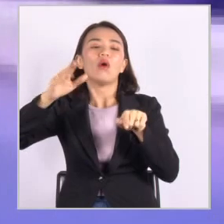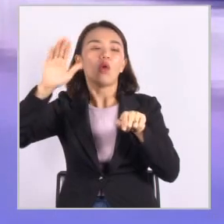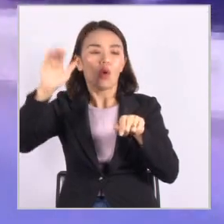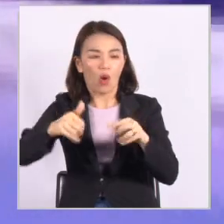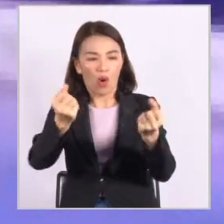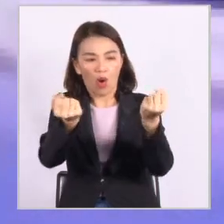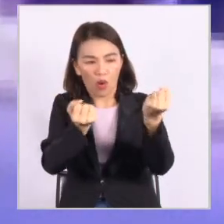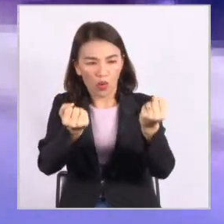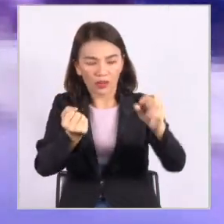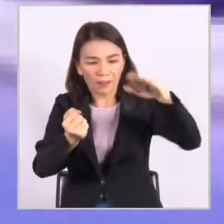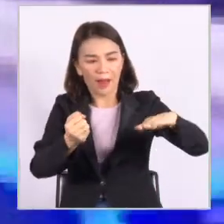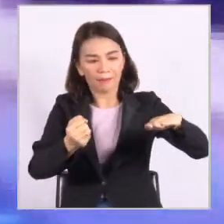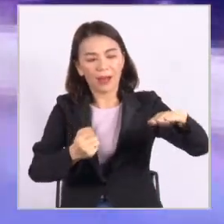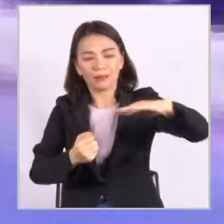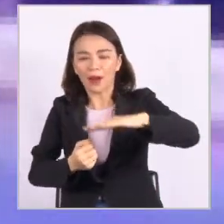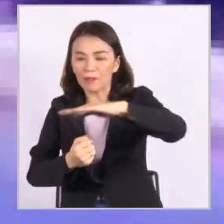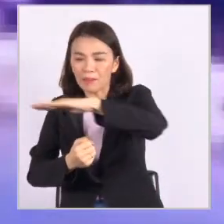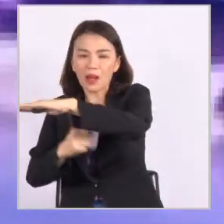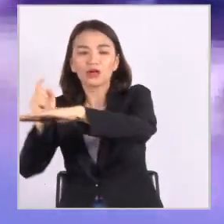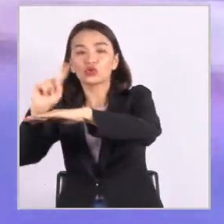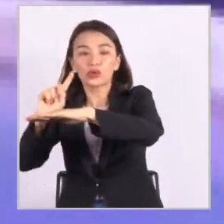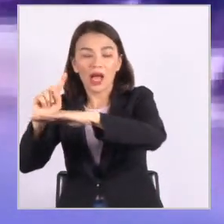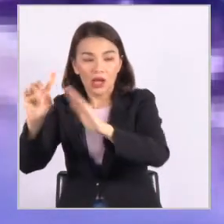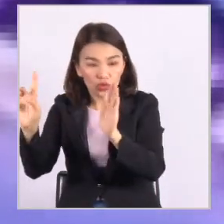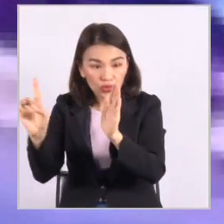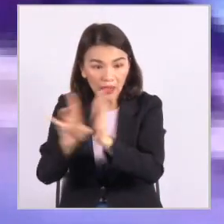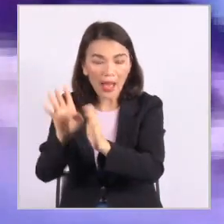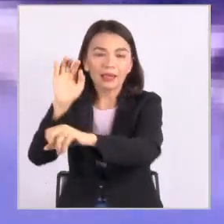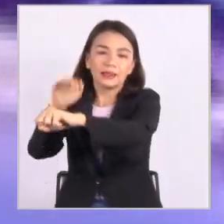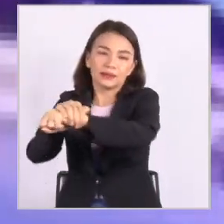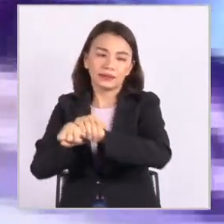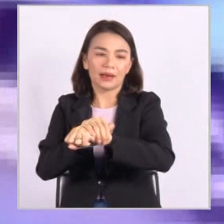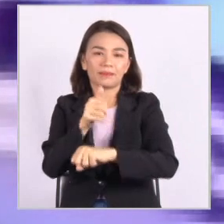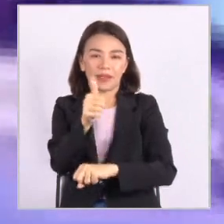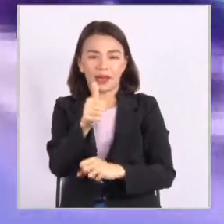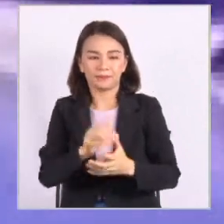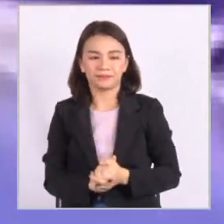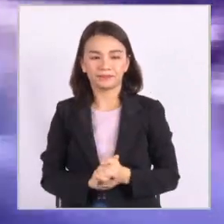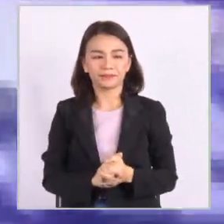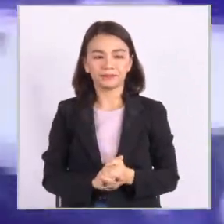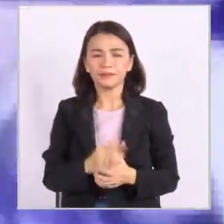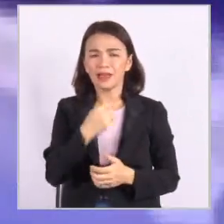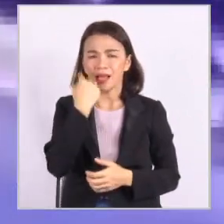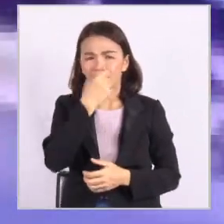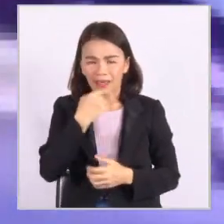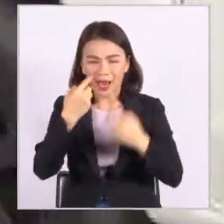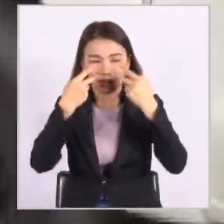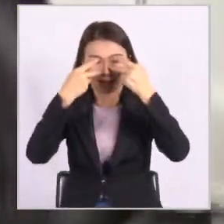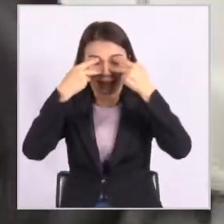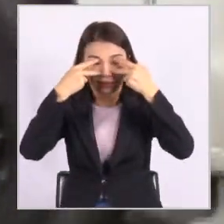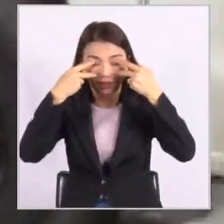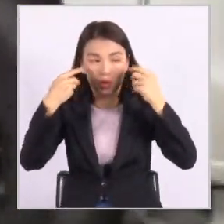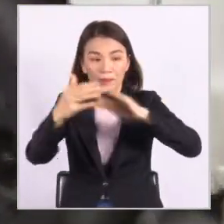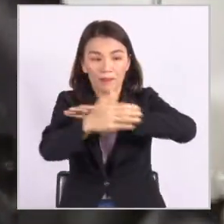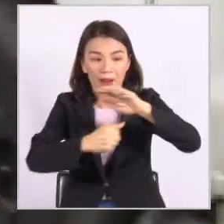ไปแถวไหนตรงไหนบ้างและท้ายที่สุดแล้วจับได้ค่ะหัวขโมยคือนายธีรพลศรีราชา